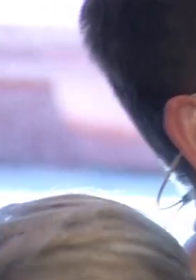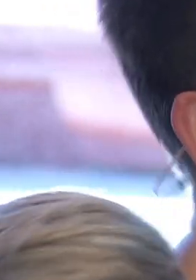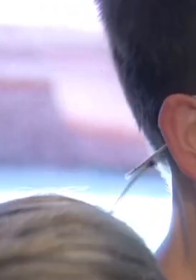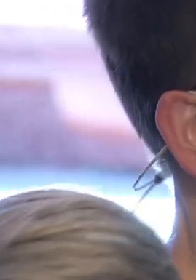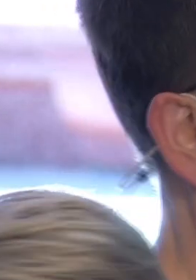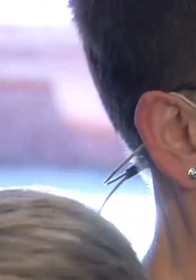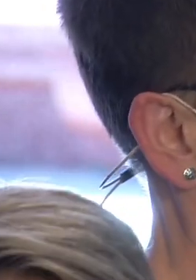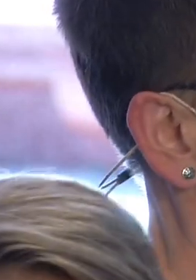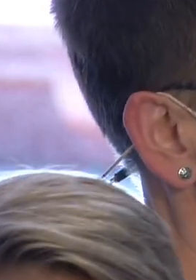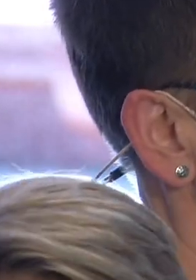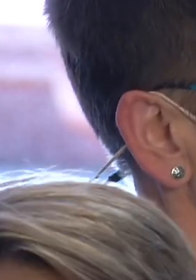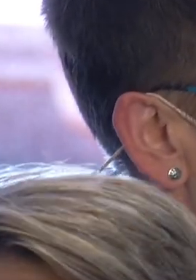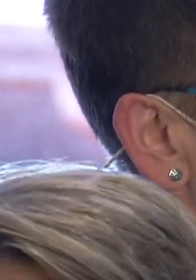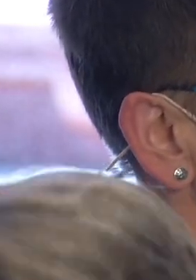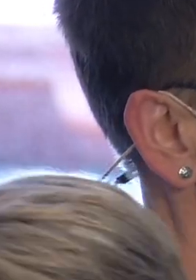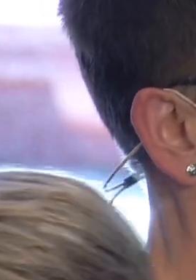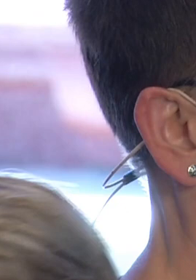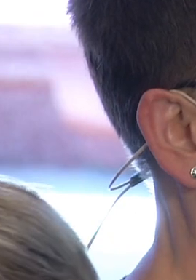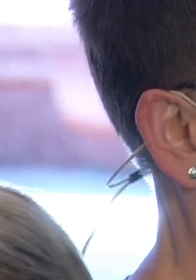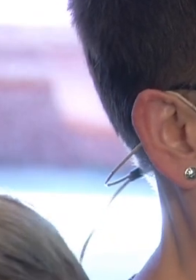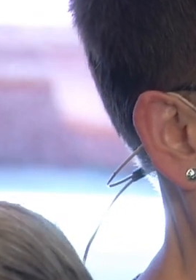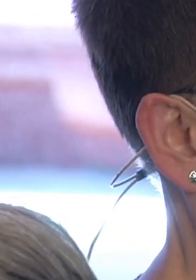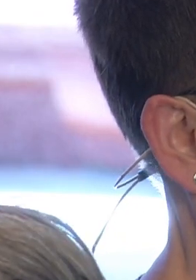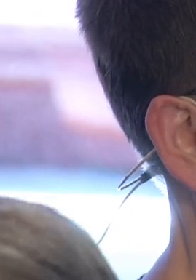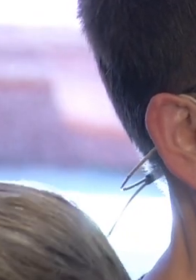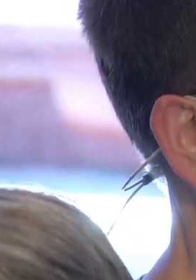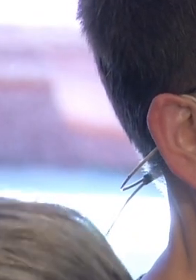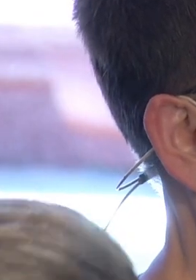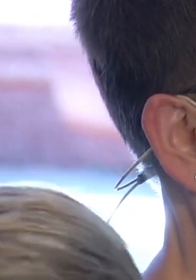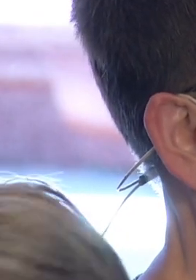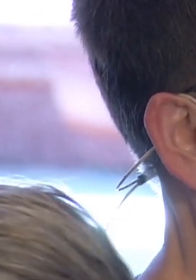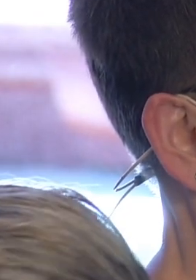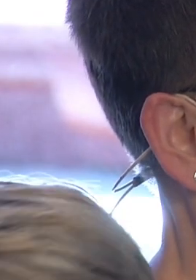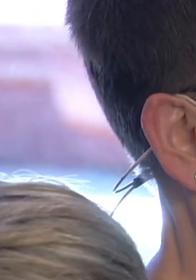vi skyddar dem. Alltså våra särskilt utsatta tjänstemän för dem.